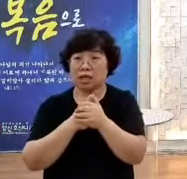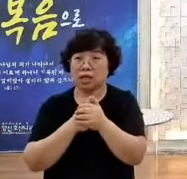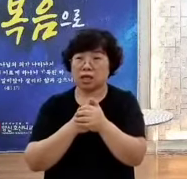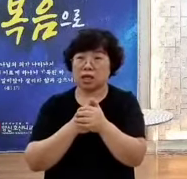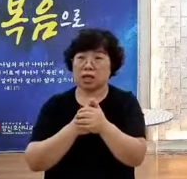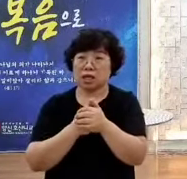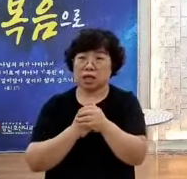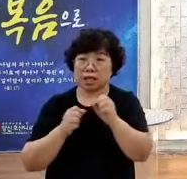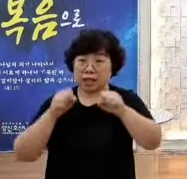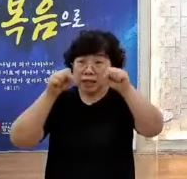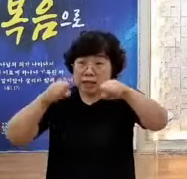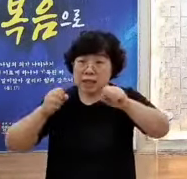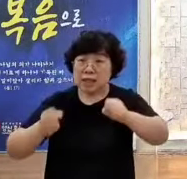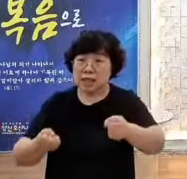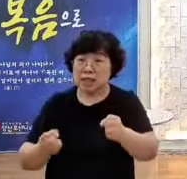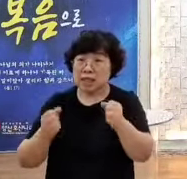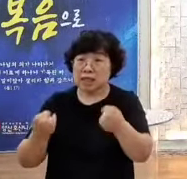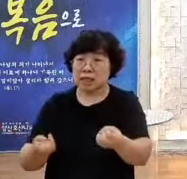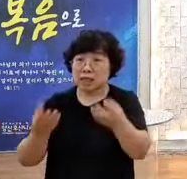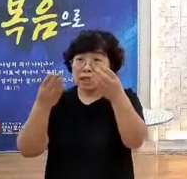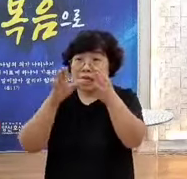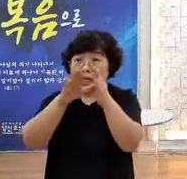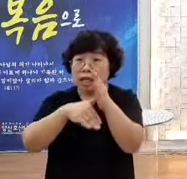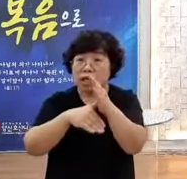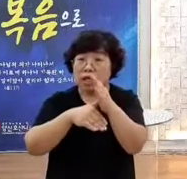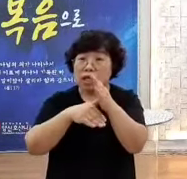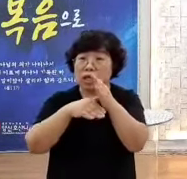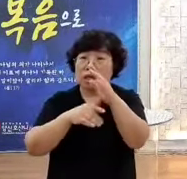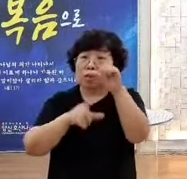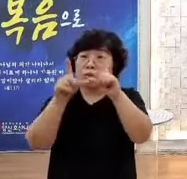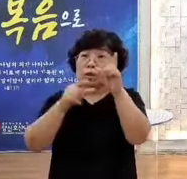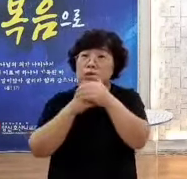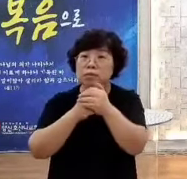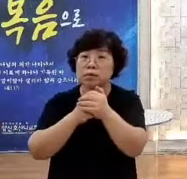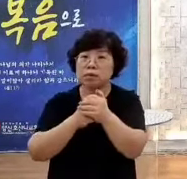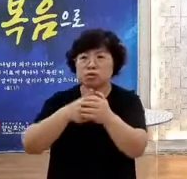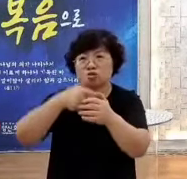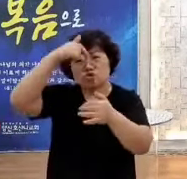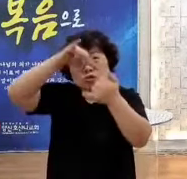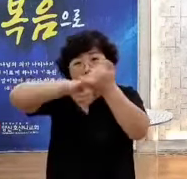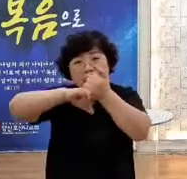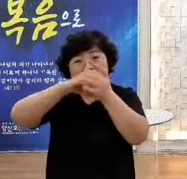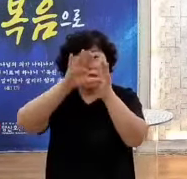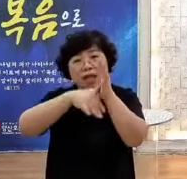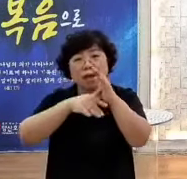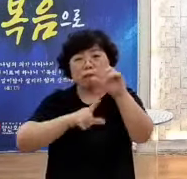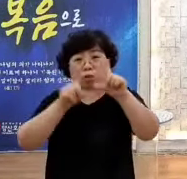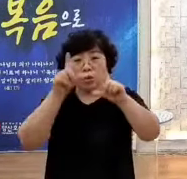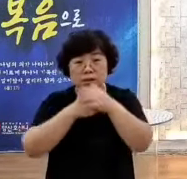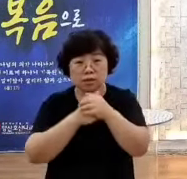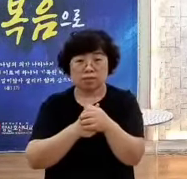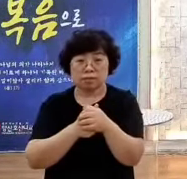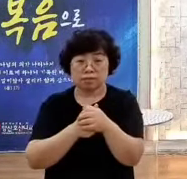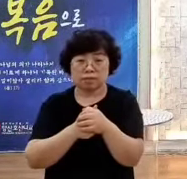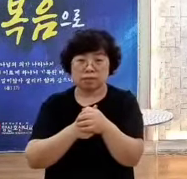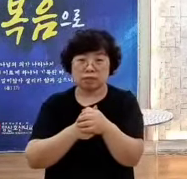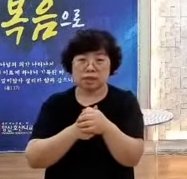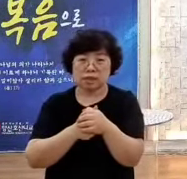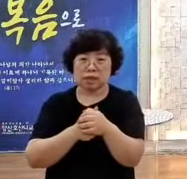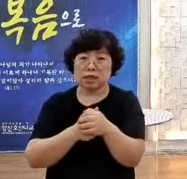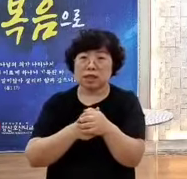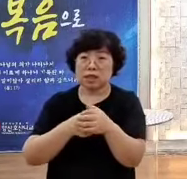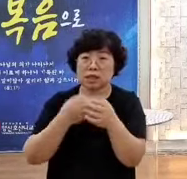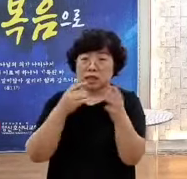말합니다. 그 짐승의 피로 이 백성들의 죄를 사했잖아요. 물론 그림자였지만.